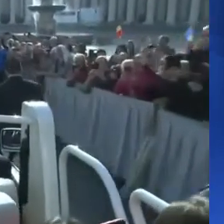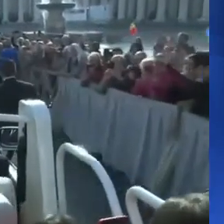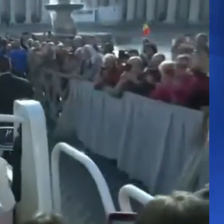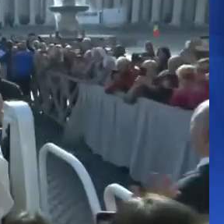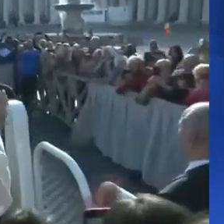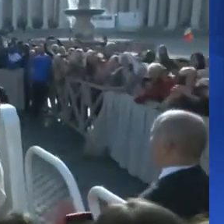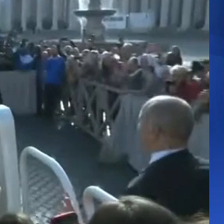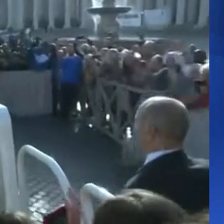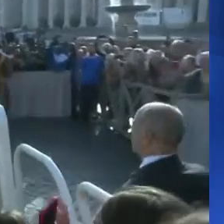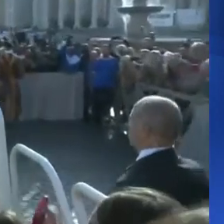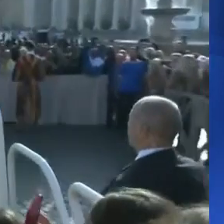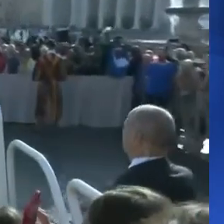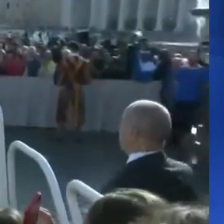العربية.